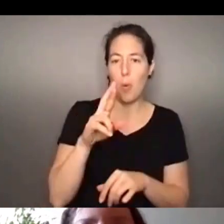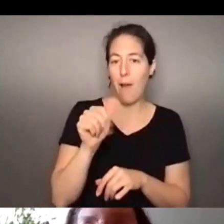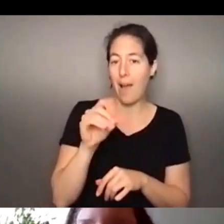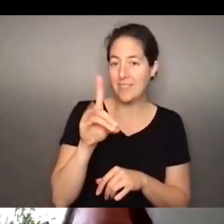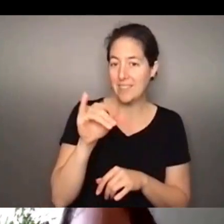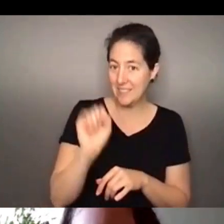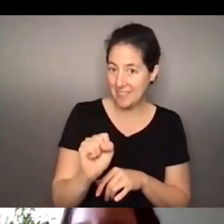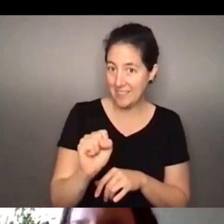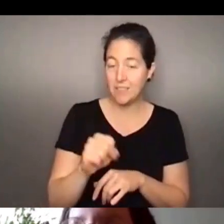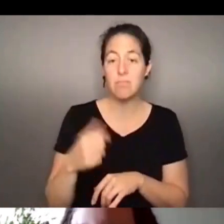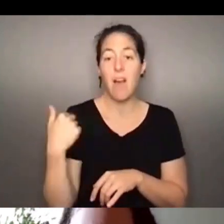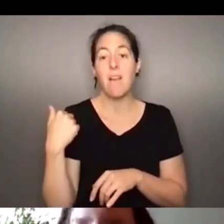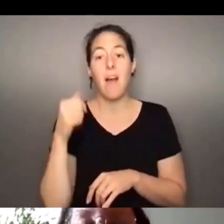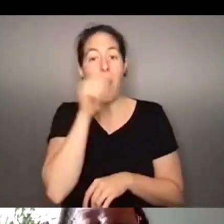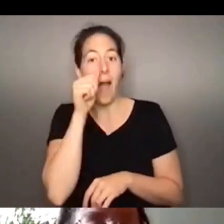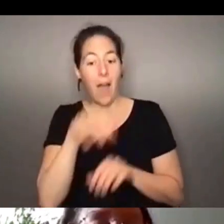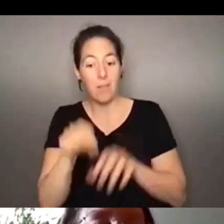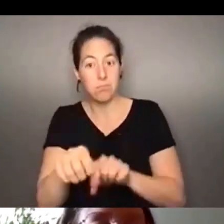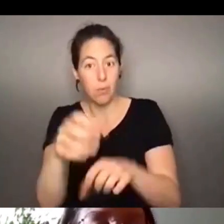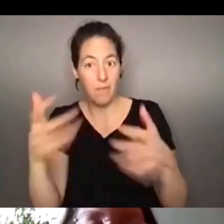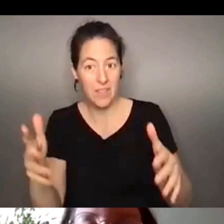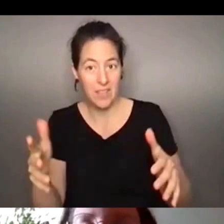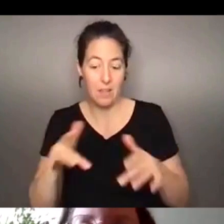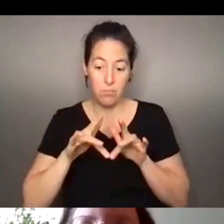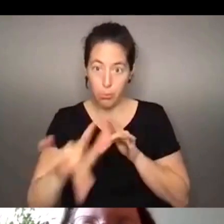semer là où il y avait notre ail qu'on a récolté.